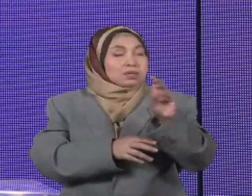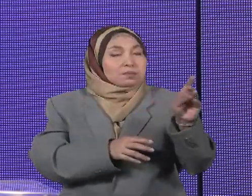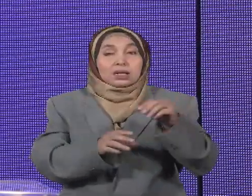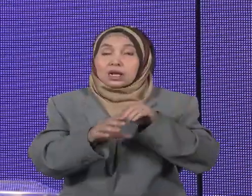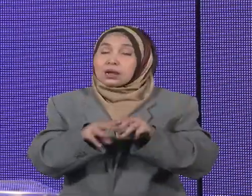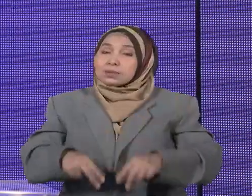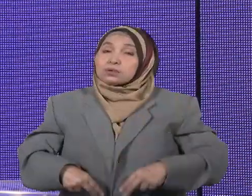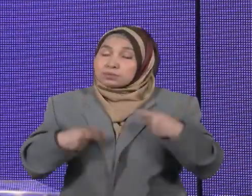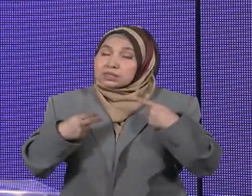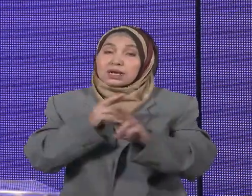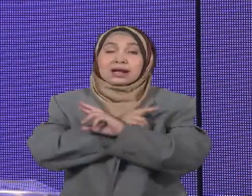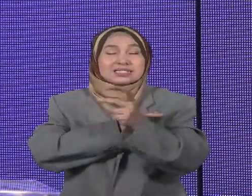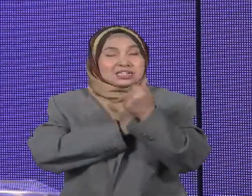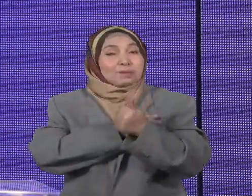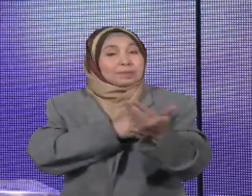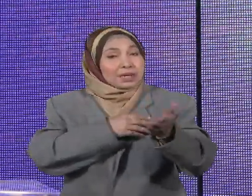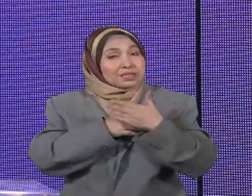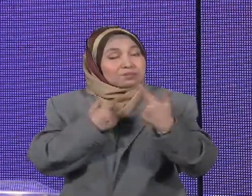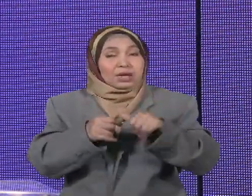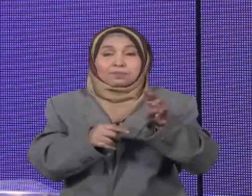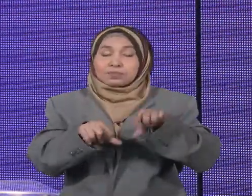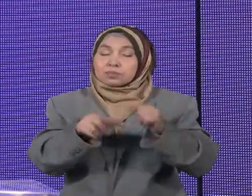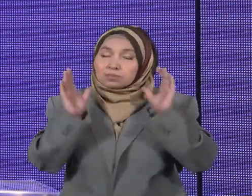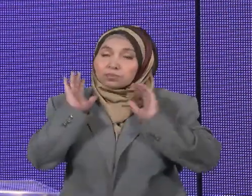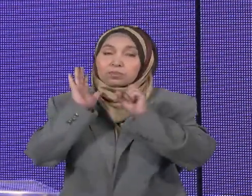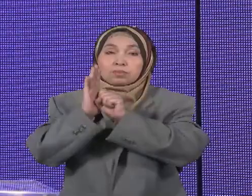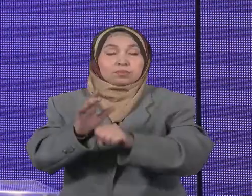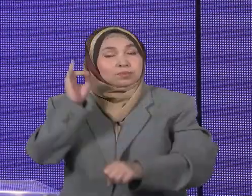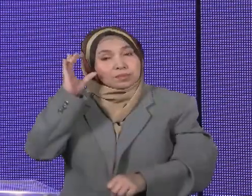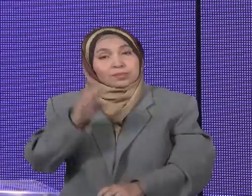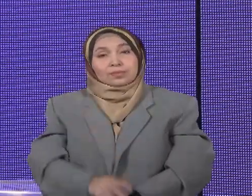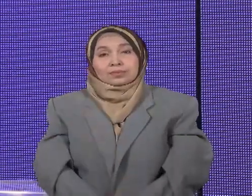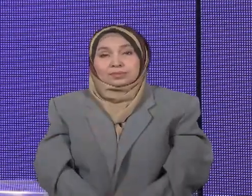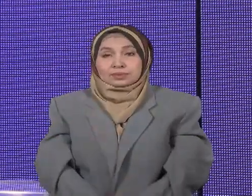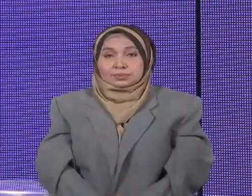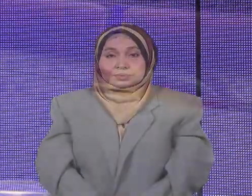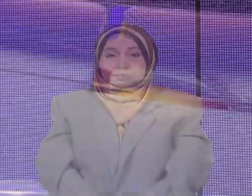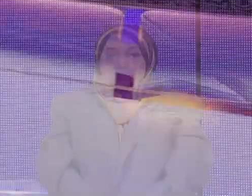dalam kehidupan ini. Kita berehat sebentar, kembali semula selepas ini dalam Al-Quran Time. Quran Salat Infaq, insyaAllah.